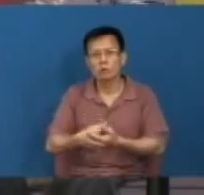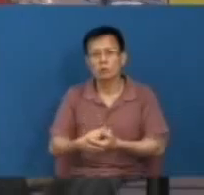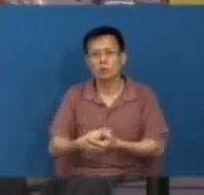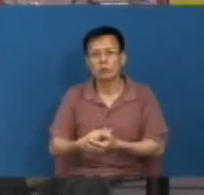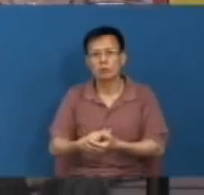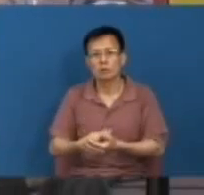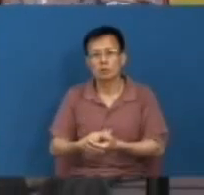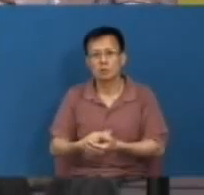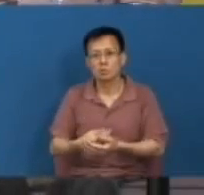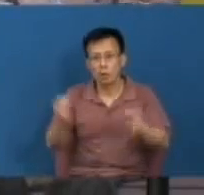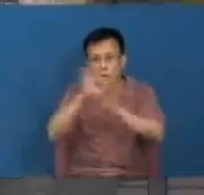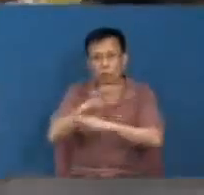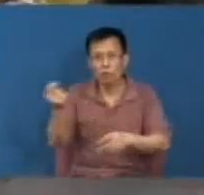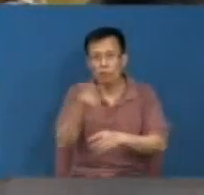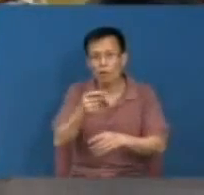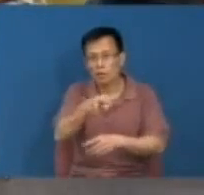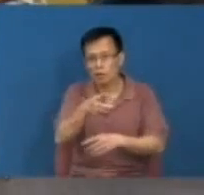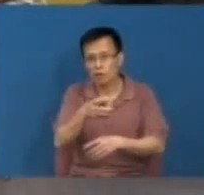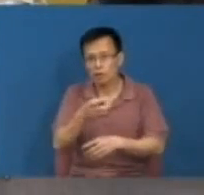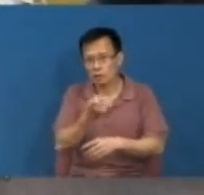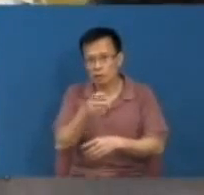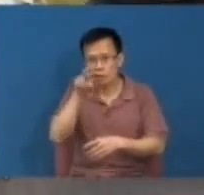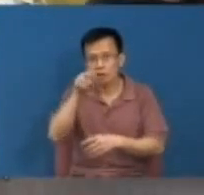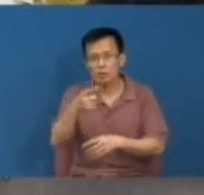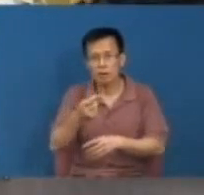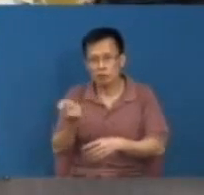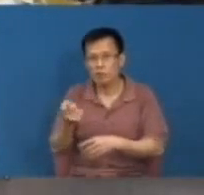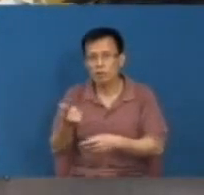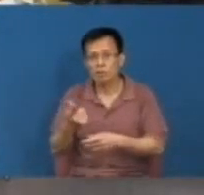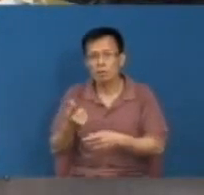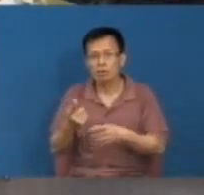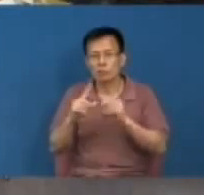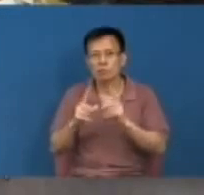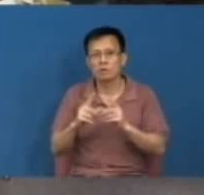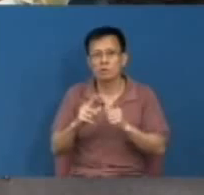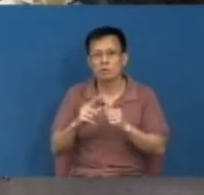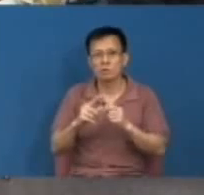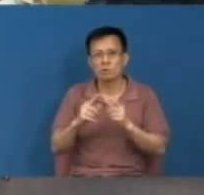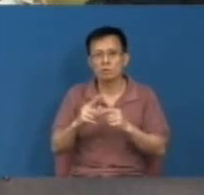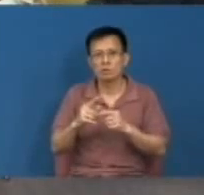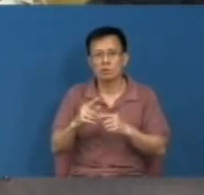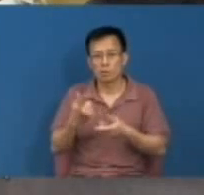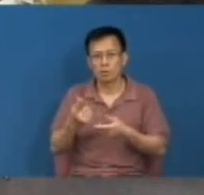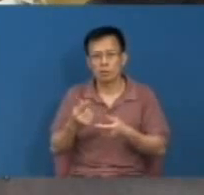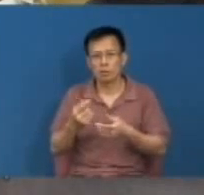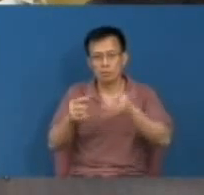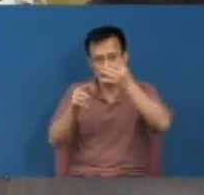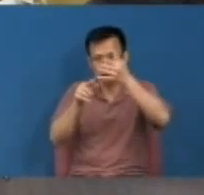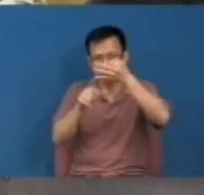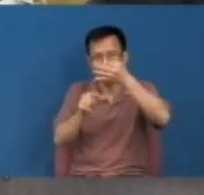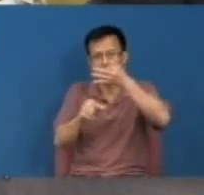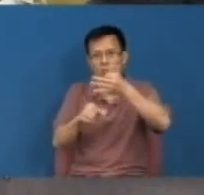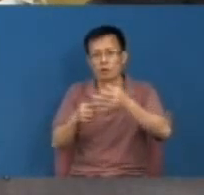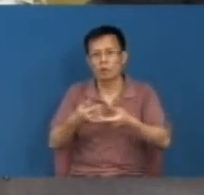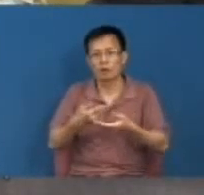快咩？你睇你隔離嗰兩位嘅街坊嗰個苦處。 咁又唔係，佢確實係三月份嘅時候就俾咗個 offer 我哋咯。咁佢當其時就結